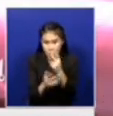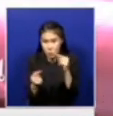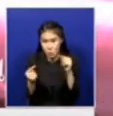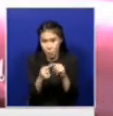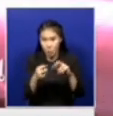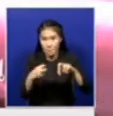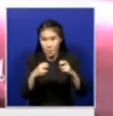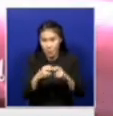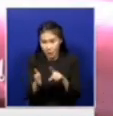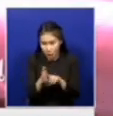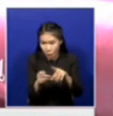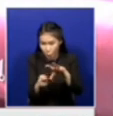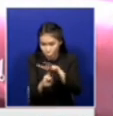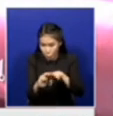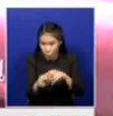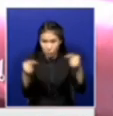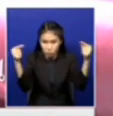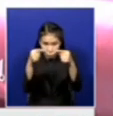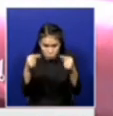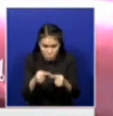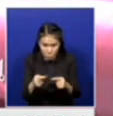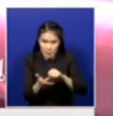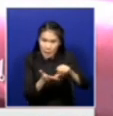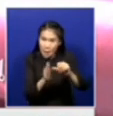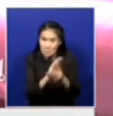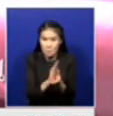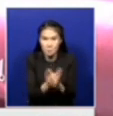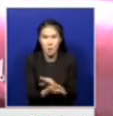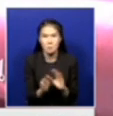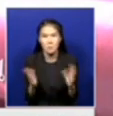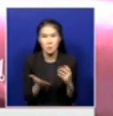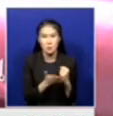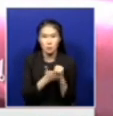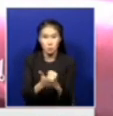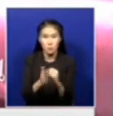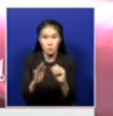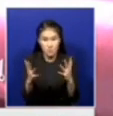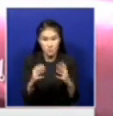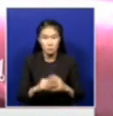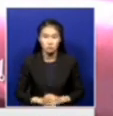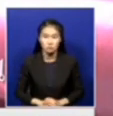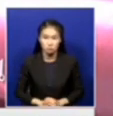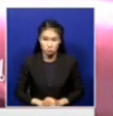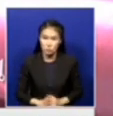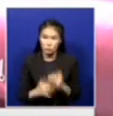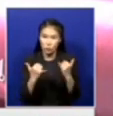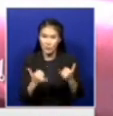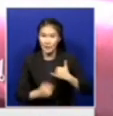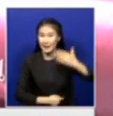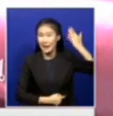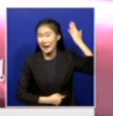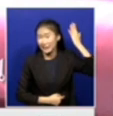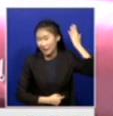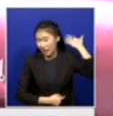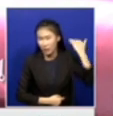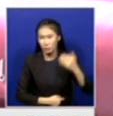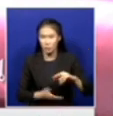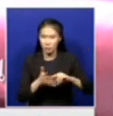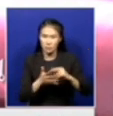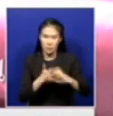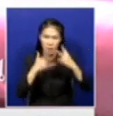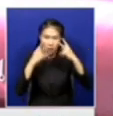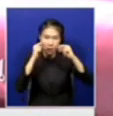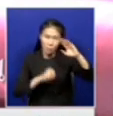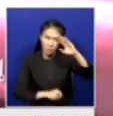ควิดในอนาคตเลยเหล่านี้เป็นต้นครับเพราะฉะนั้นที่ผ่านมาเขาถึงบอกครับว่าท่านทำก็เหมือนไม่